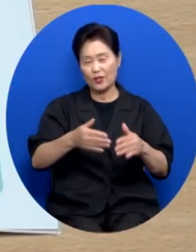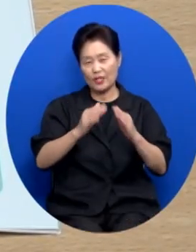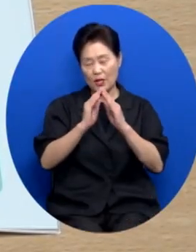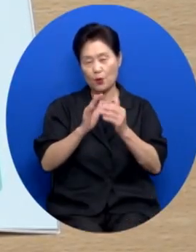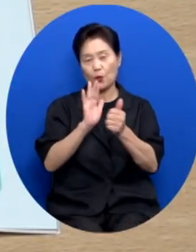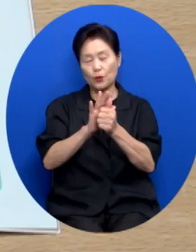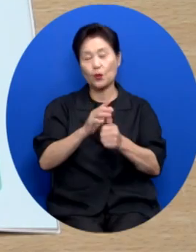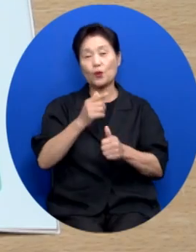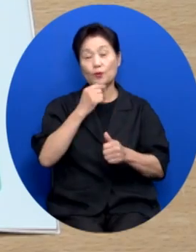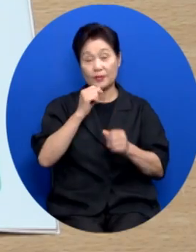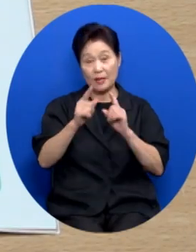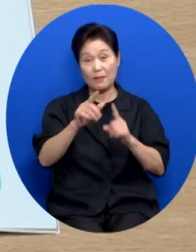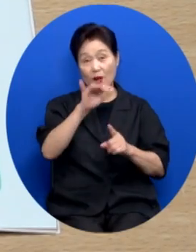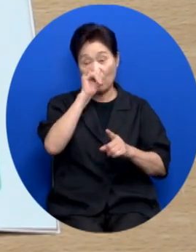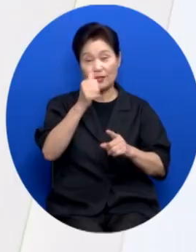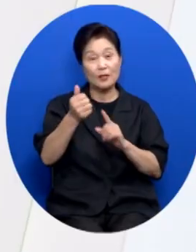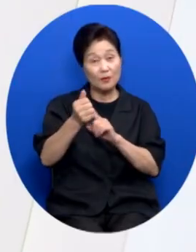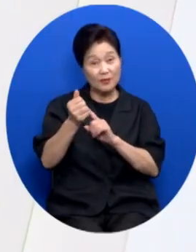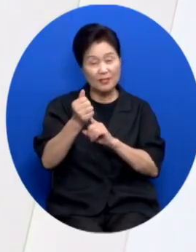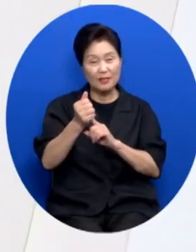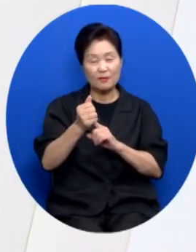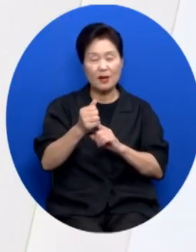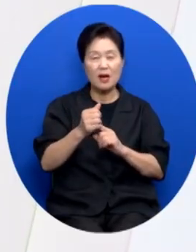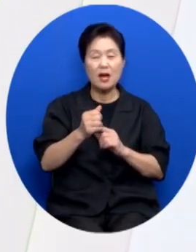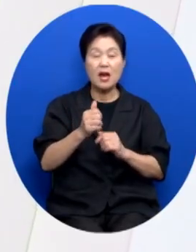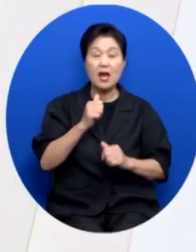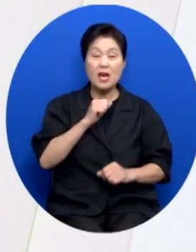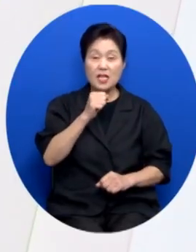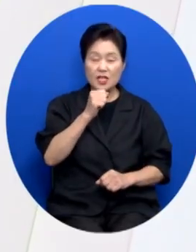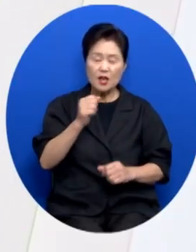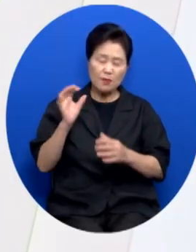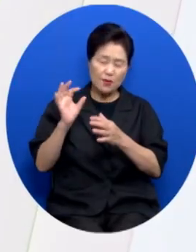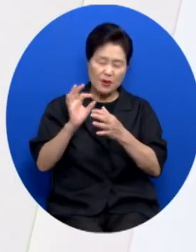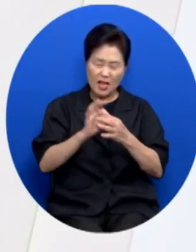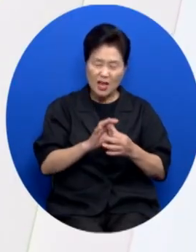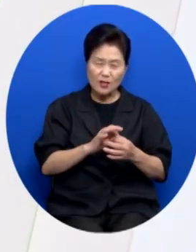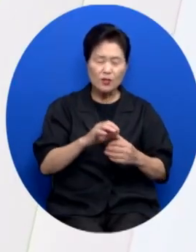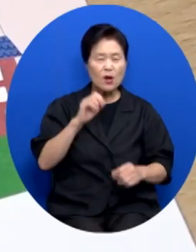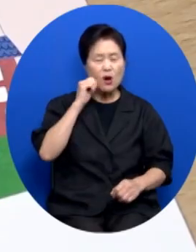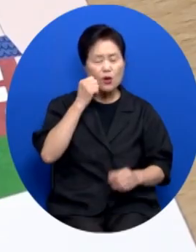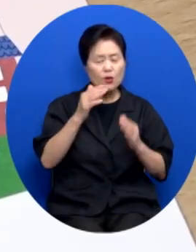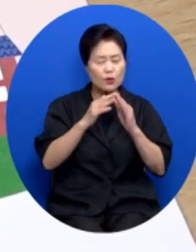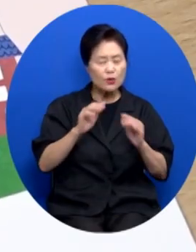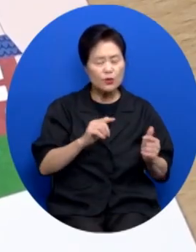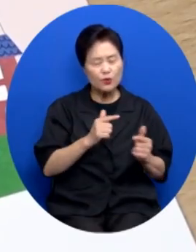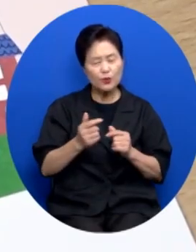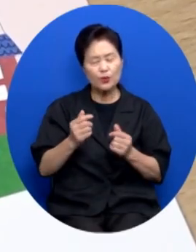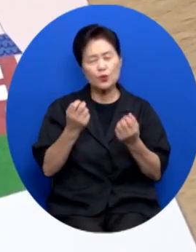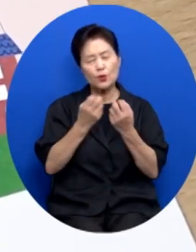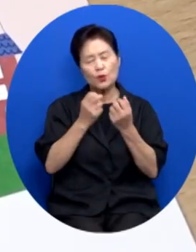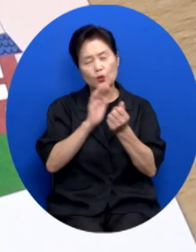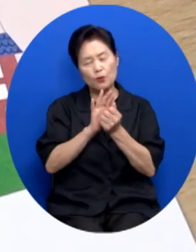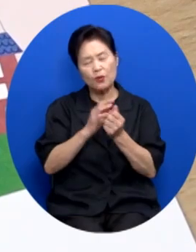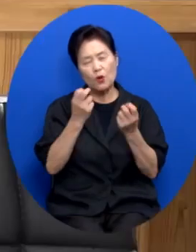목사는 인터뷰 내내 소외 이웃들을 어떻게 도울 수 있을지 고민하는 모습이었습니다.